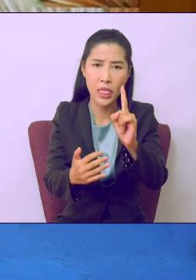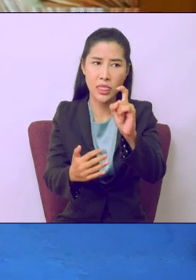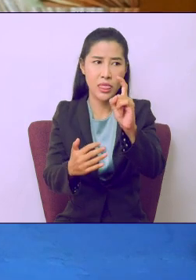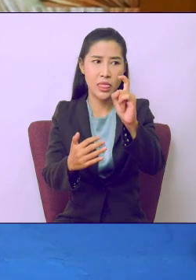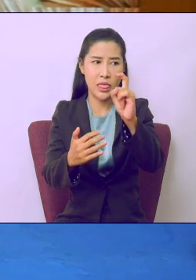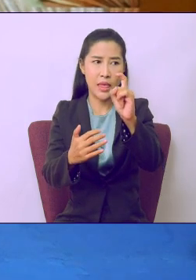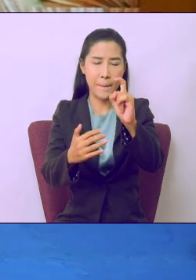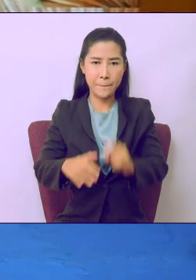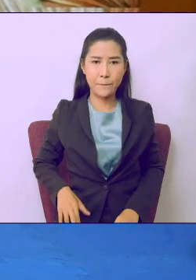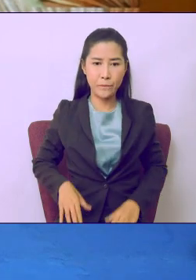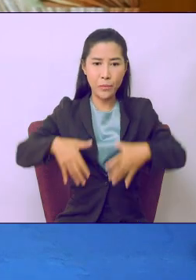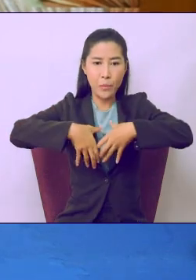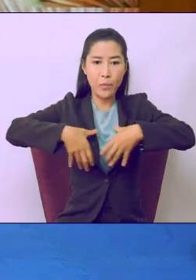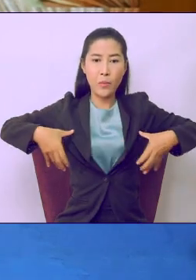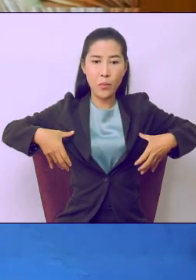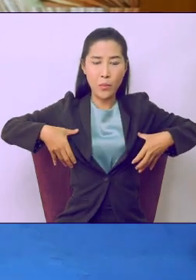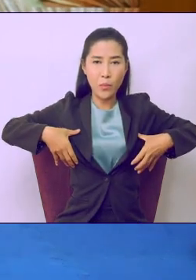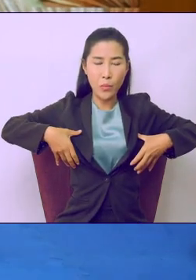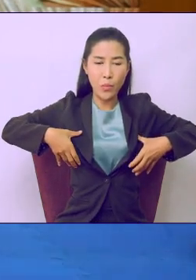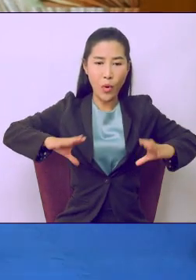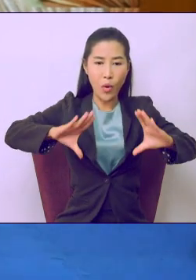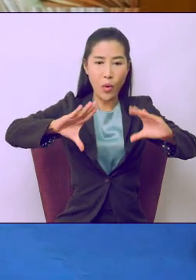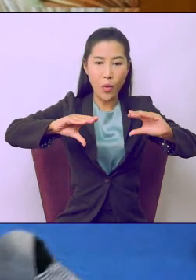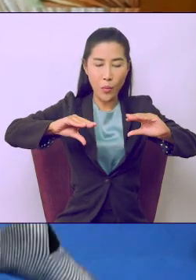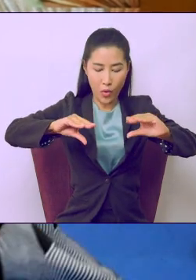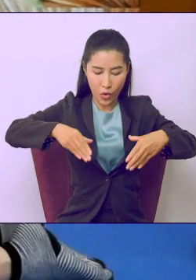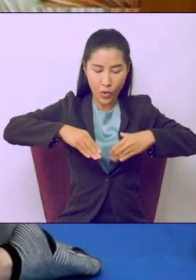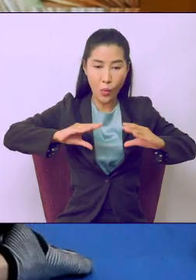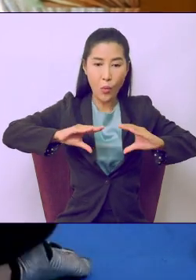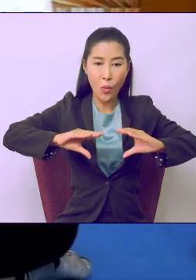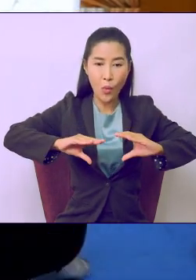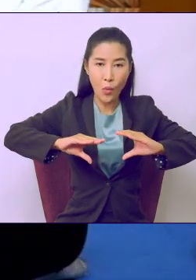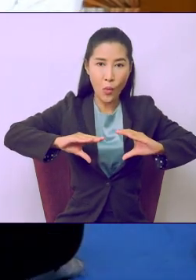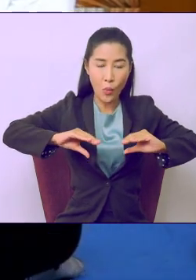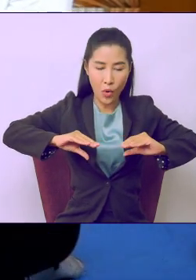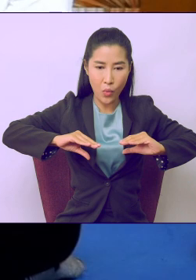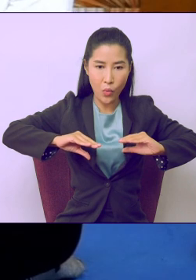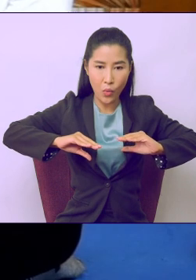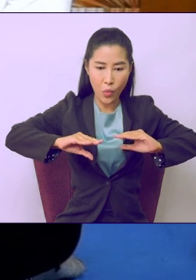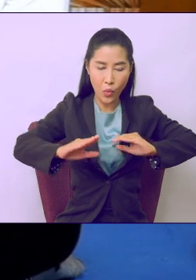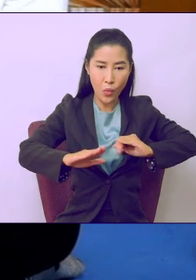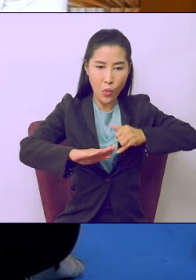เนาะเพื่อให้มีพื้นที่นะครับอ่ะเดี๋ยวผมเองนะครับตอนที่จับนะครับ